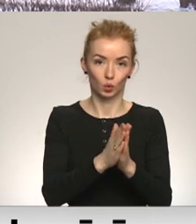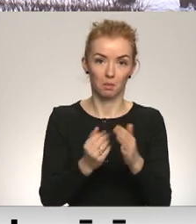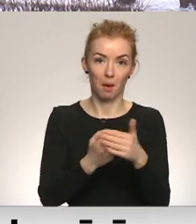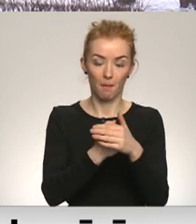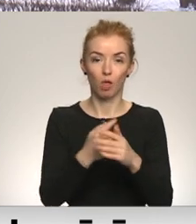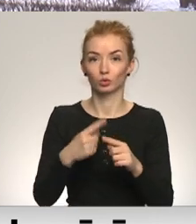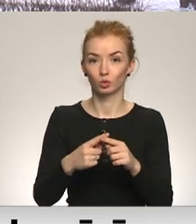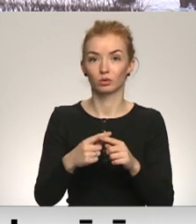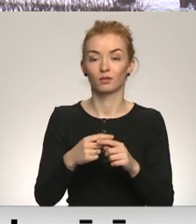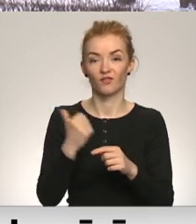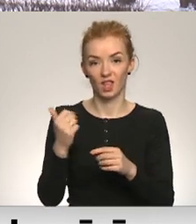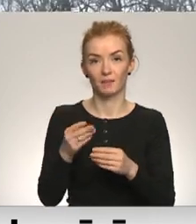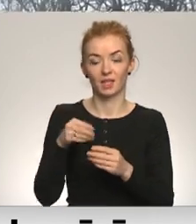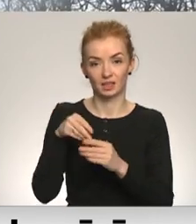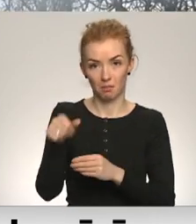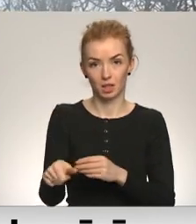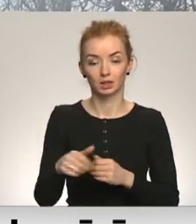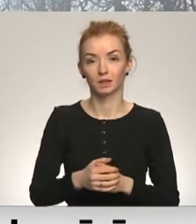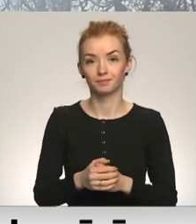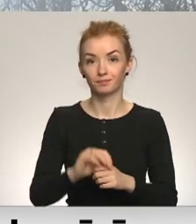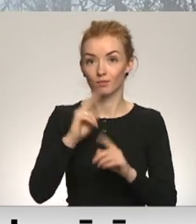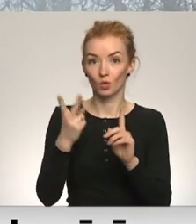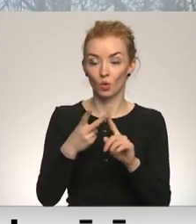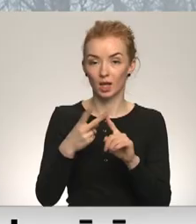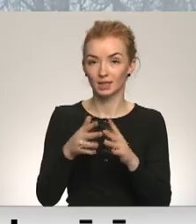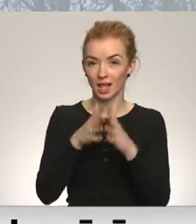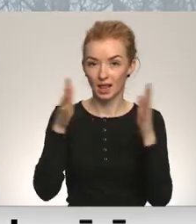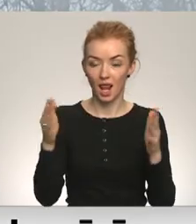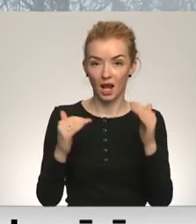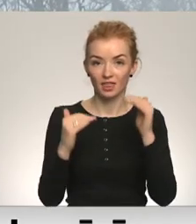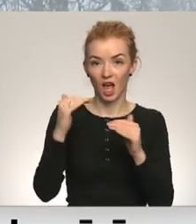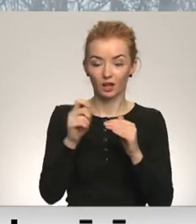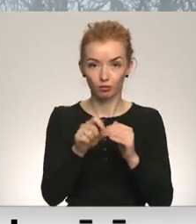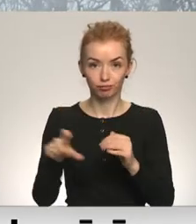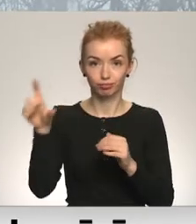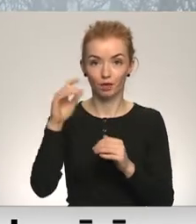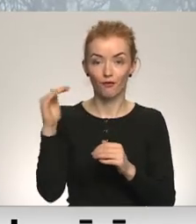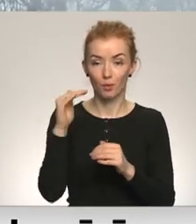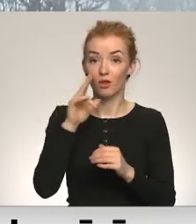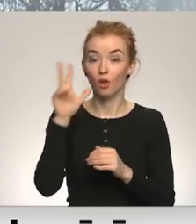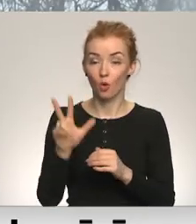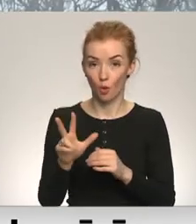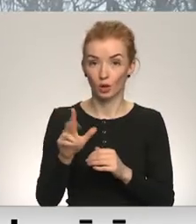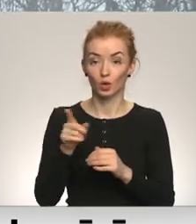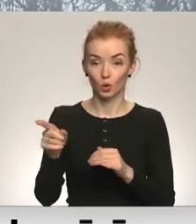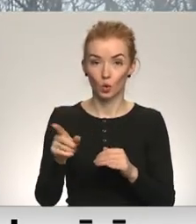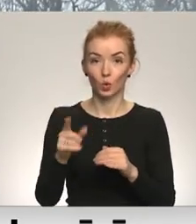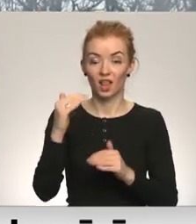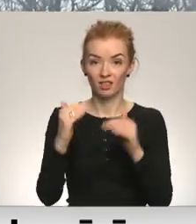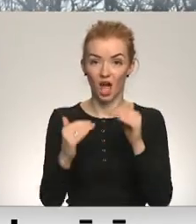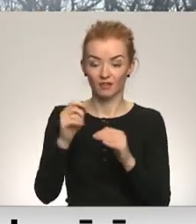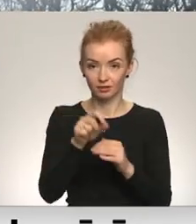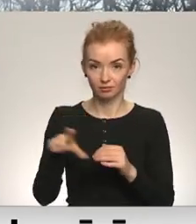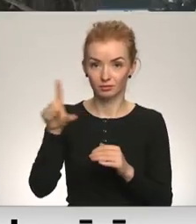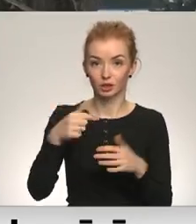viņiem tiks arī izmaksāts. Otrs lielākais tarifu kāpums februārī ir Daugavpilī, kur apkuras tarifs palielinājies